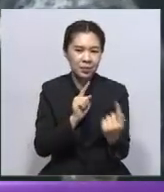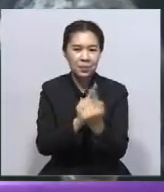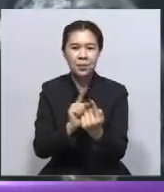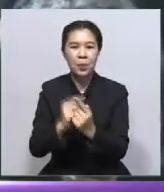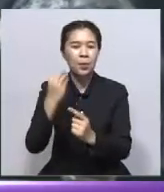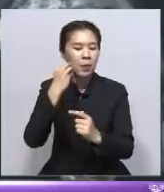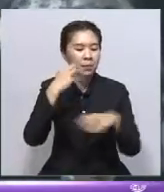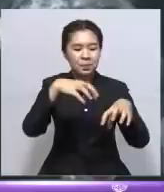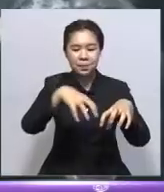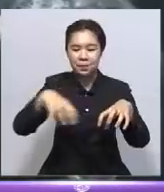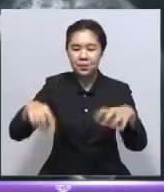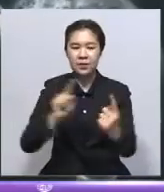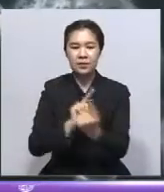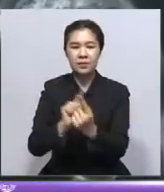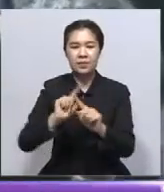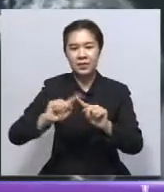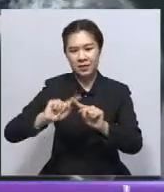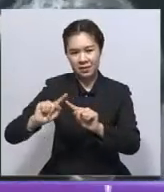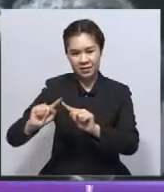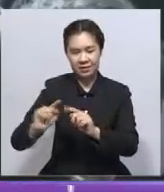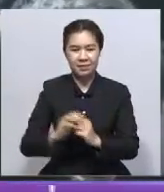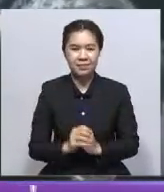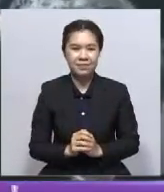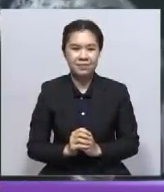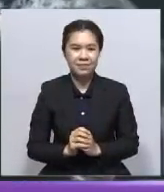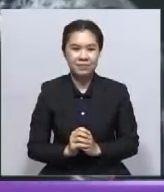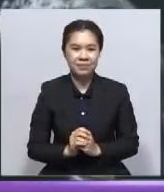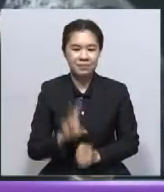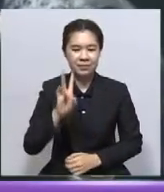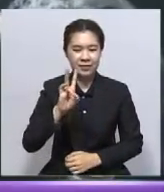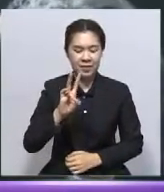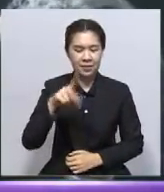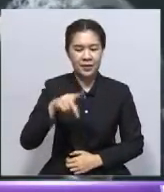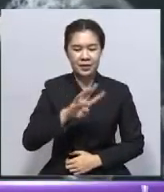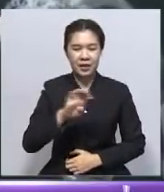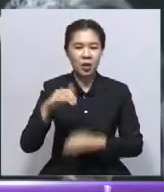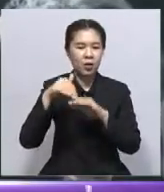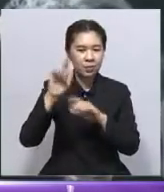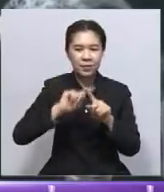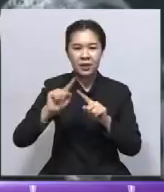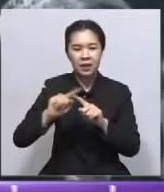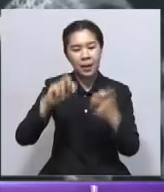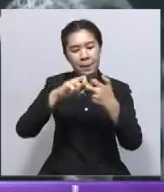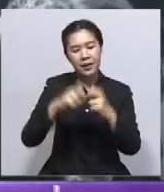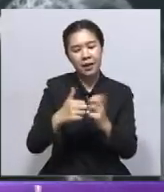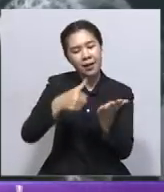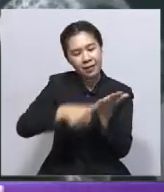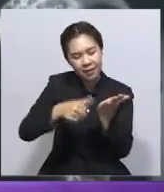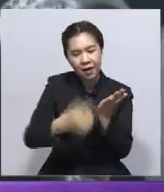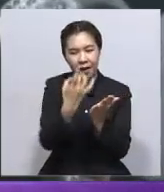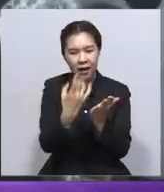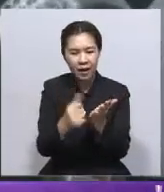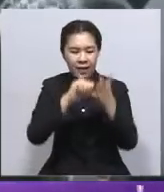มู่บ้าน 7,400 กว่าชุดนะเขาลงมาเขาจะมาสอบถามความต้องการของเราปัญหาหนี้สินของเราเป็นยังไงเพื่อจะได้แก้ให้ตรงจุ